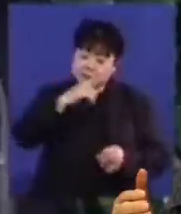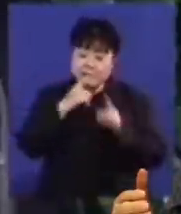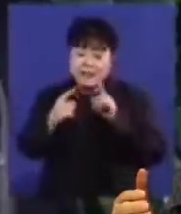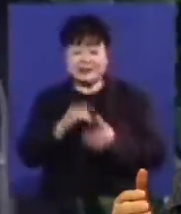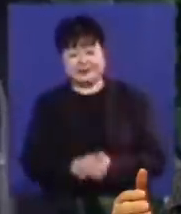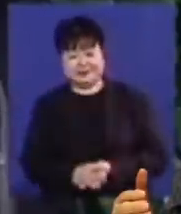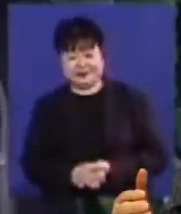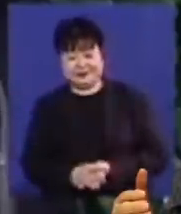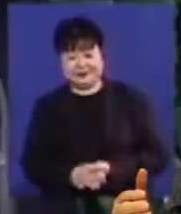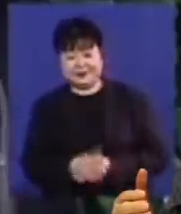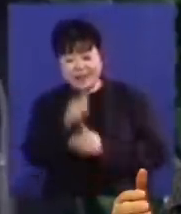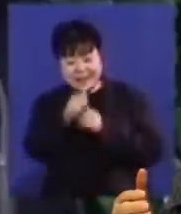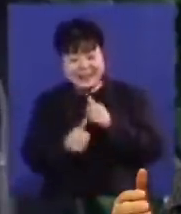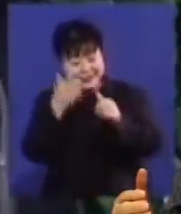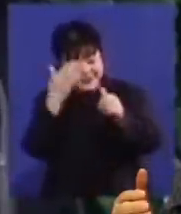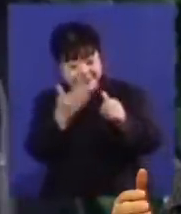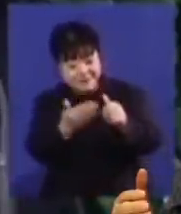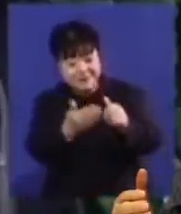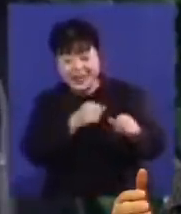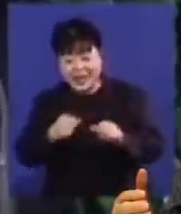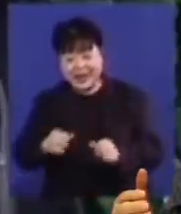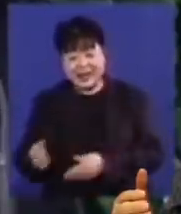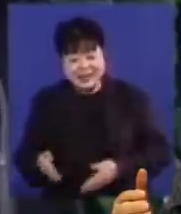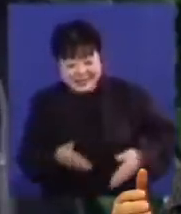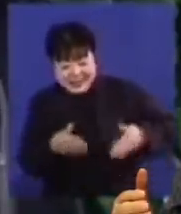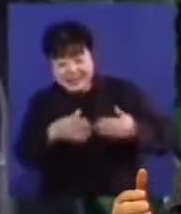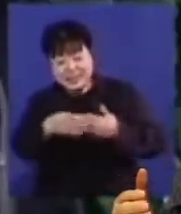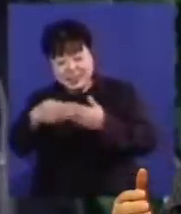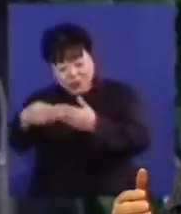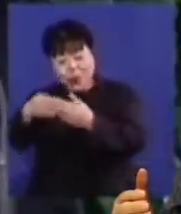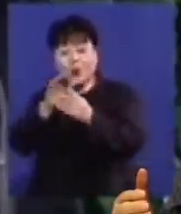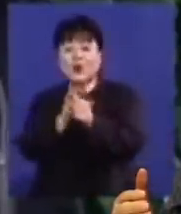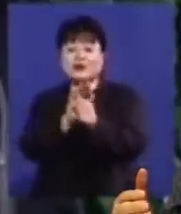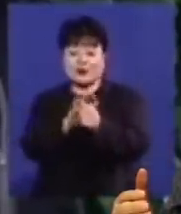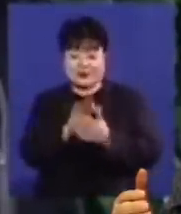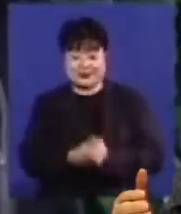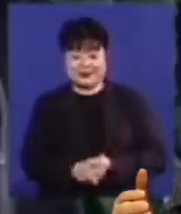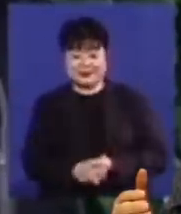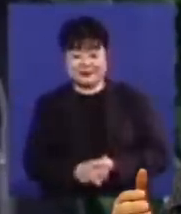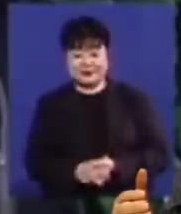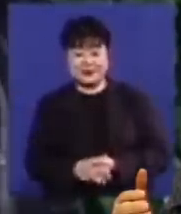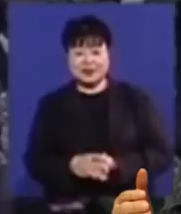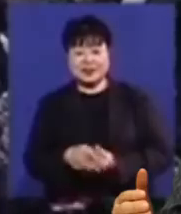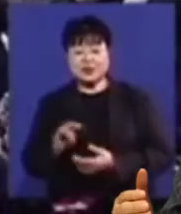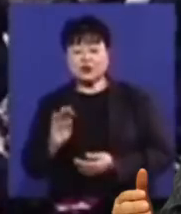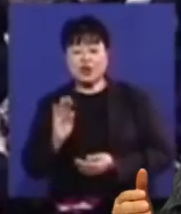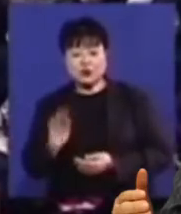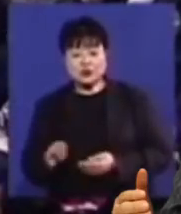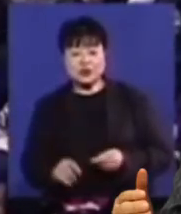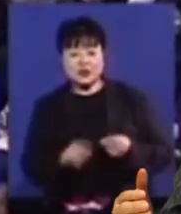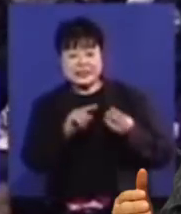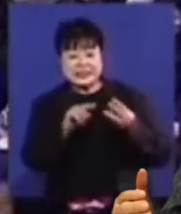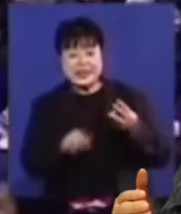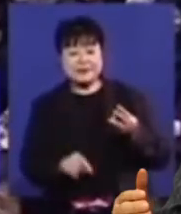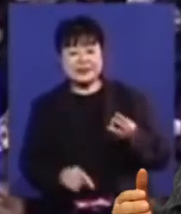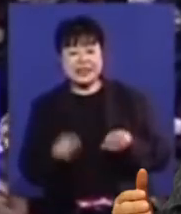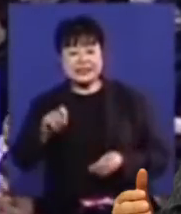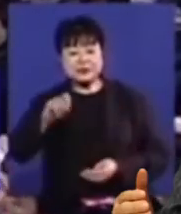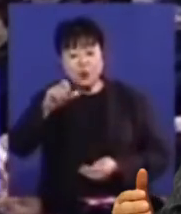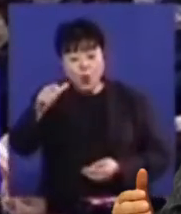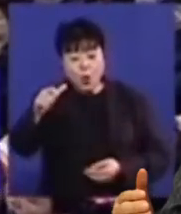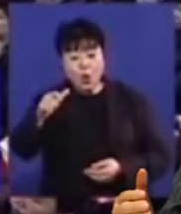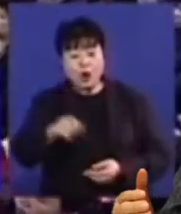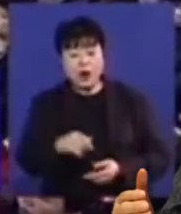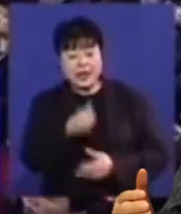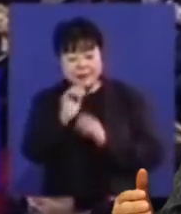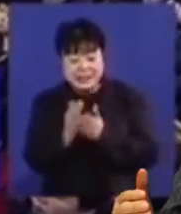하나님이 우리의 행할 길을 이끌어 주시는 것입니다. 디모데후서 3장 15절 성경은 능히 너로